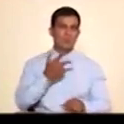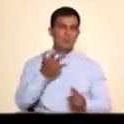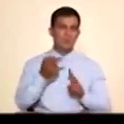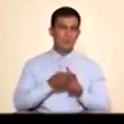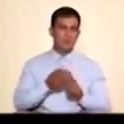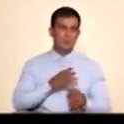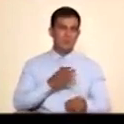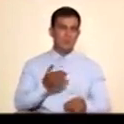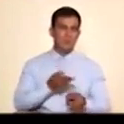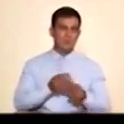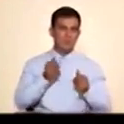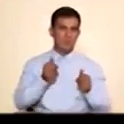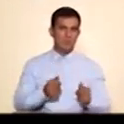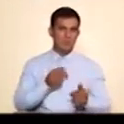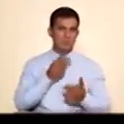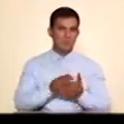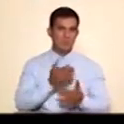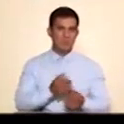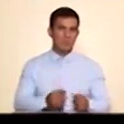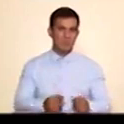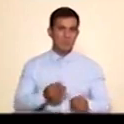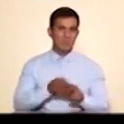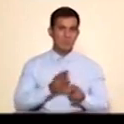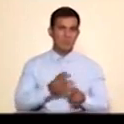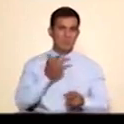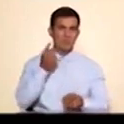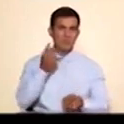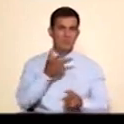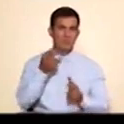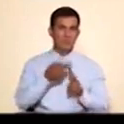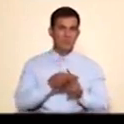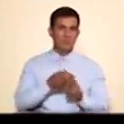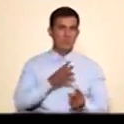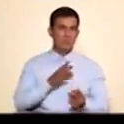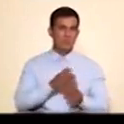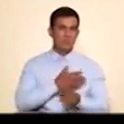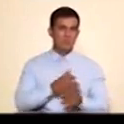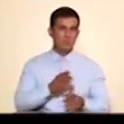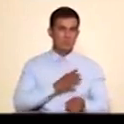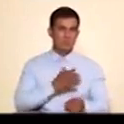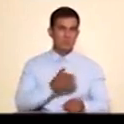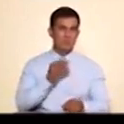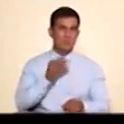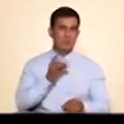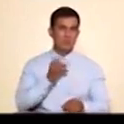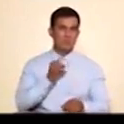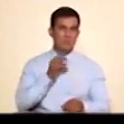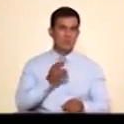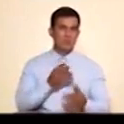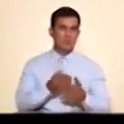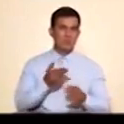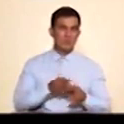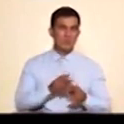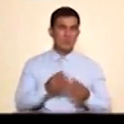Mana tasvirda ko'rishingiz mumkin va aynan ana shu 3 qismga ajralishi franklar imperiyasini